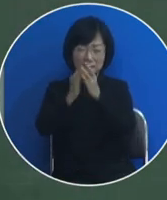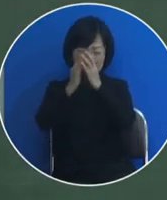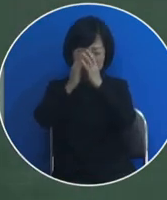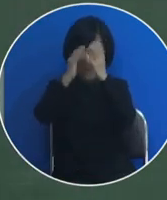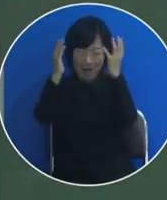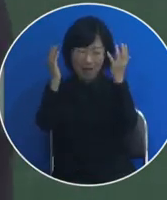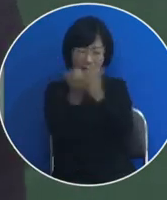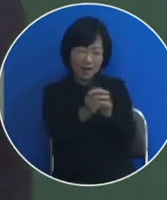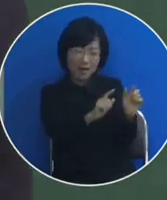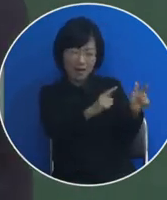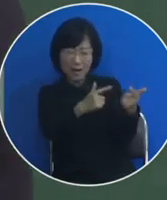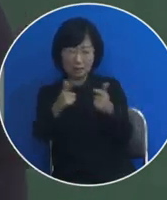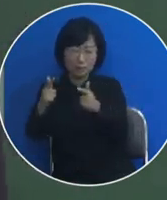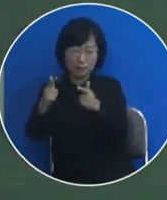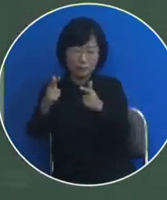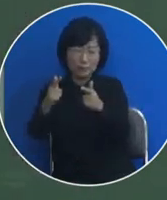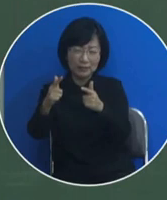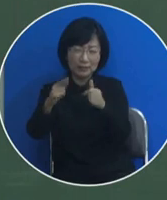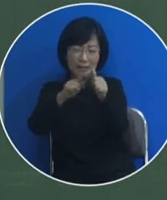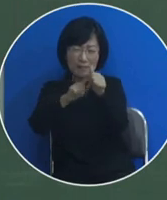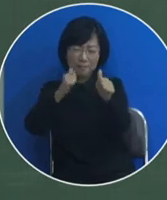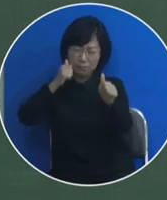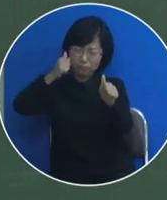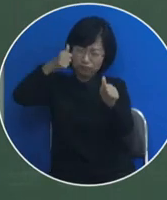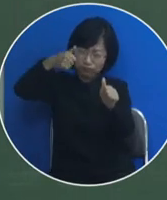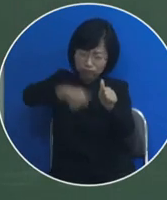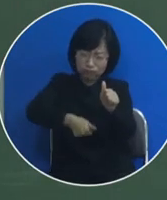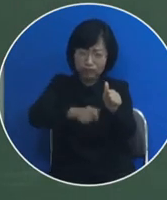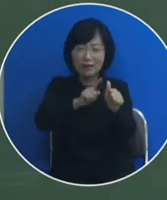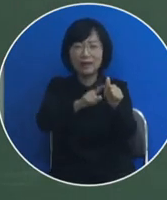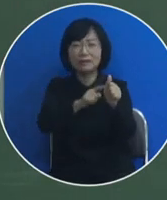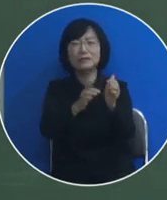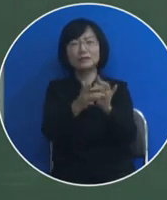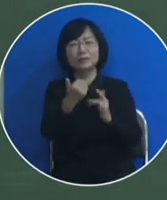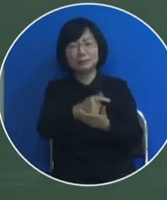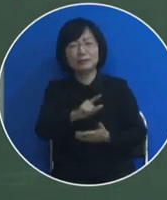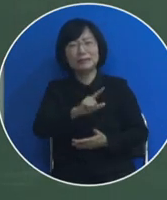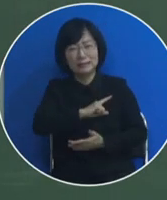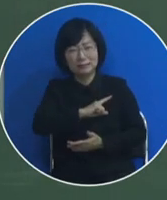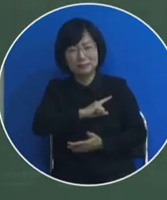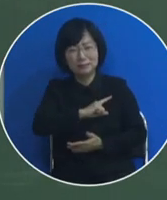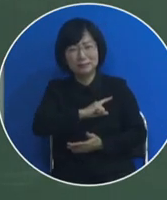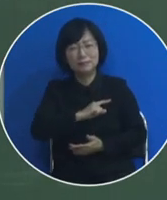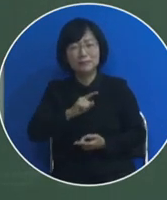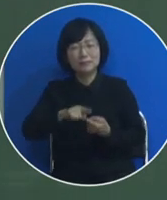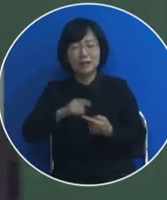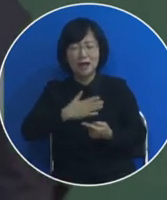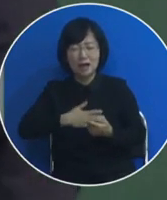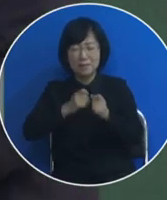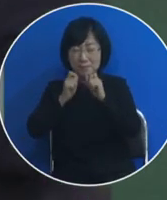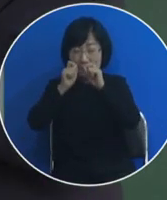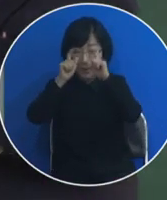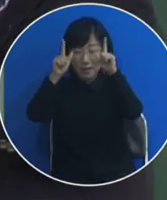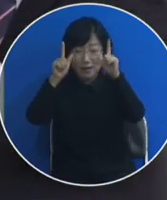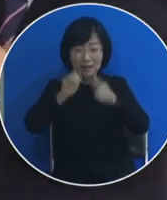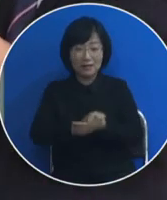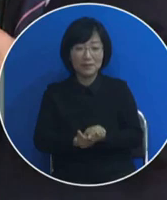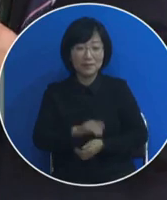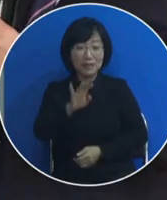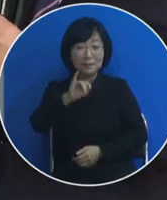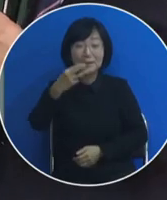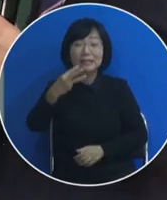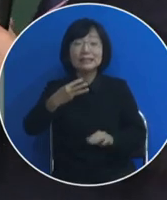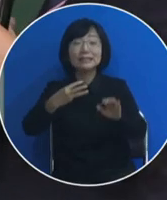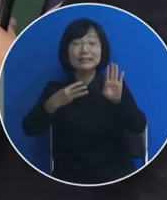come to realize the mystery of the name that brings everything in creation subjected to it. 이 빌립보 이 4장 이 4절 8절 뭐라고 돼 있습니까? And what is it in Philippians